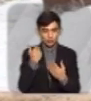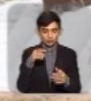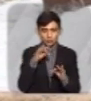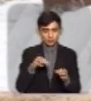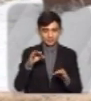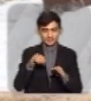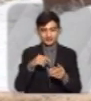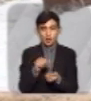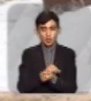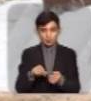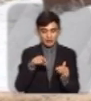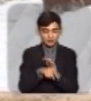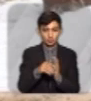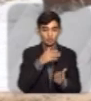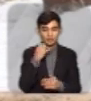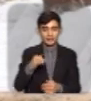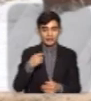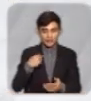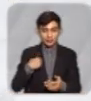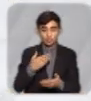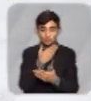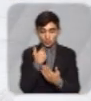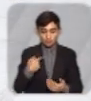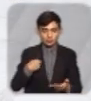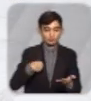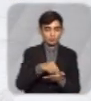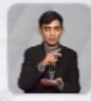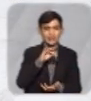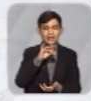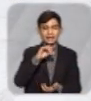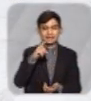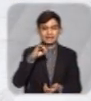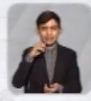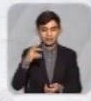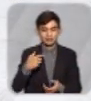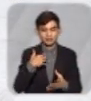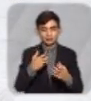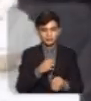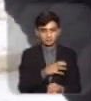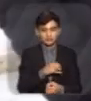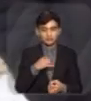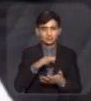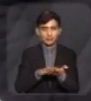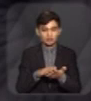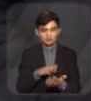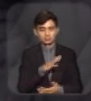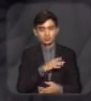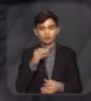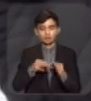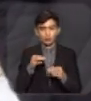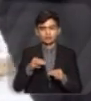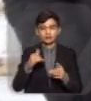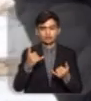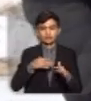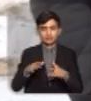Жоқ нәрсені кейін бізде лизингке аламыз. Ал ауыл шаруашылығын қаржылай қолдау қорының өкілдері сот процесі жүріп жатқандықтан